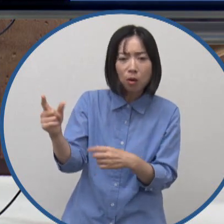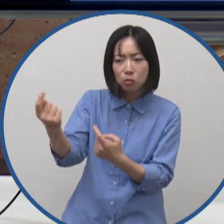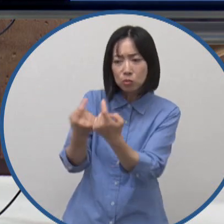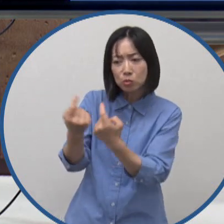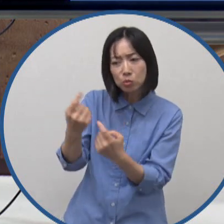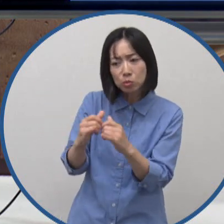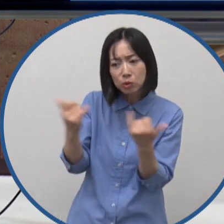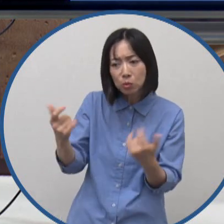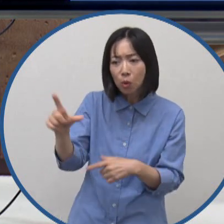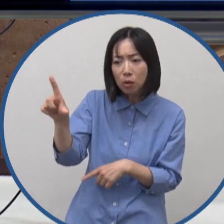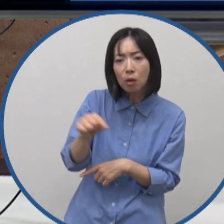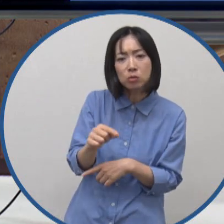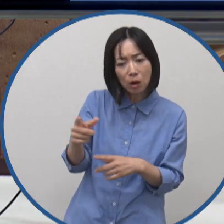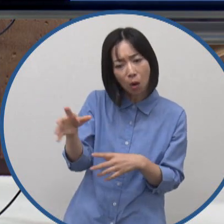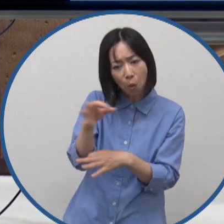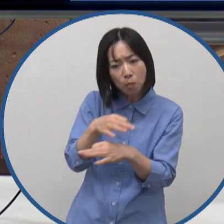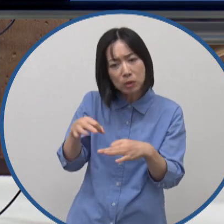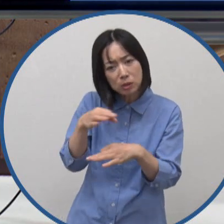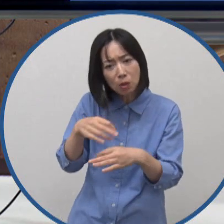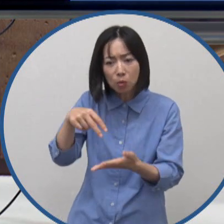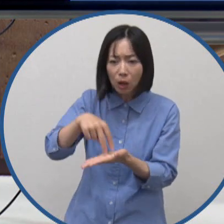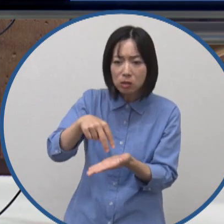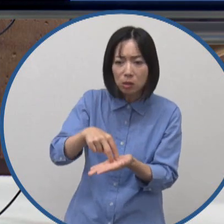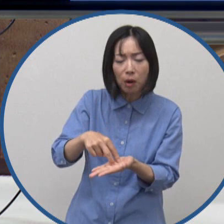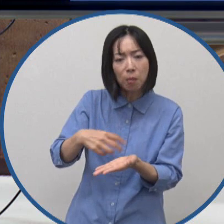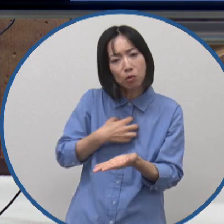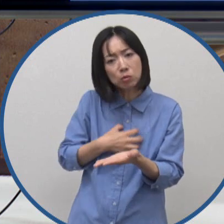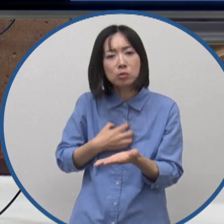というのはこれを見てもお分かりいただけると思いますけれども、